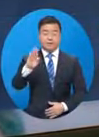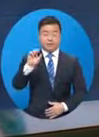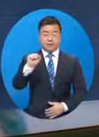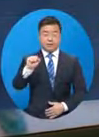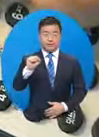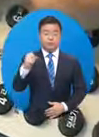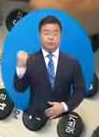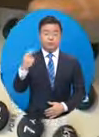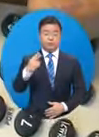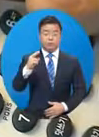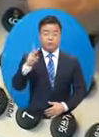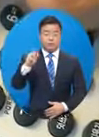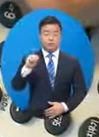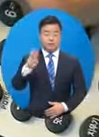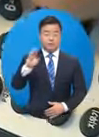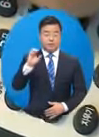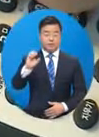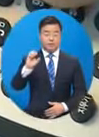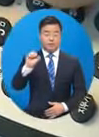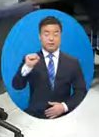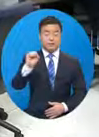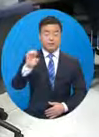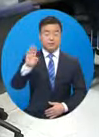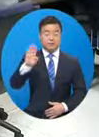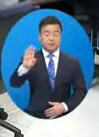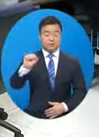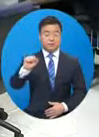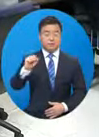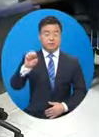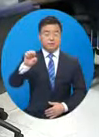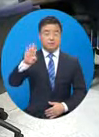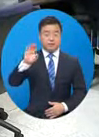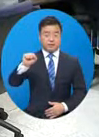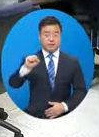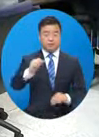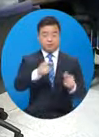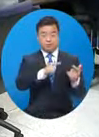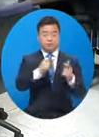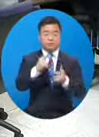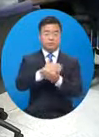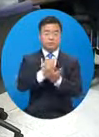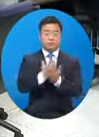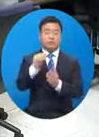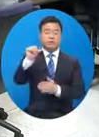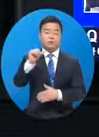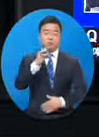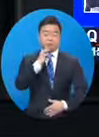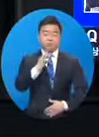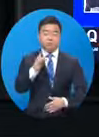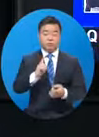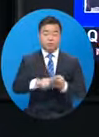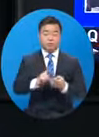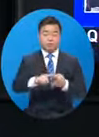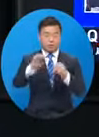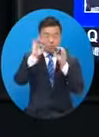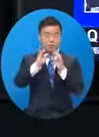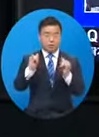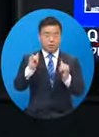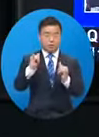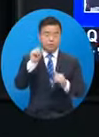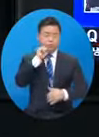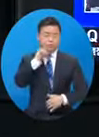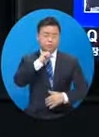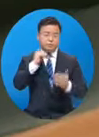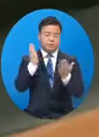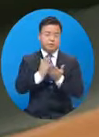MBC, SBS, EBS 등 5개. 갈수록 다양해지는 시청자 취향을 따라가긴 역부족이어서 유료